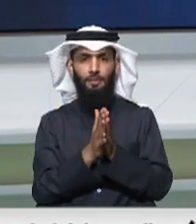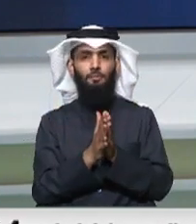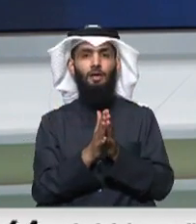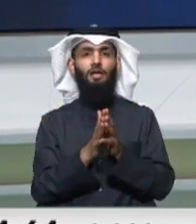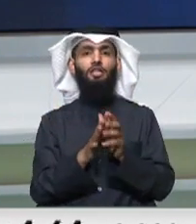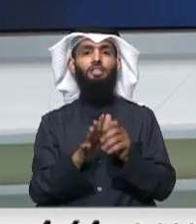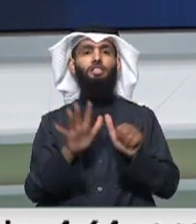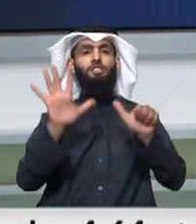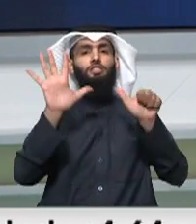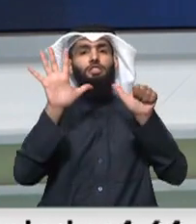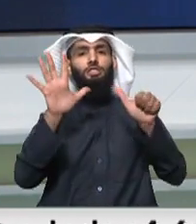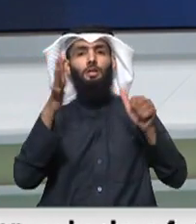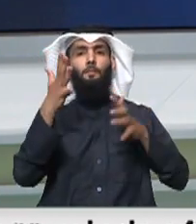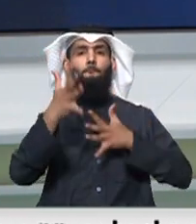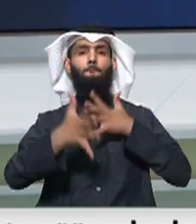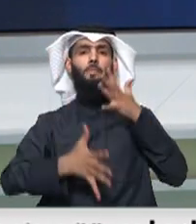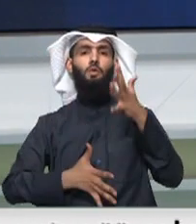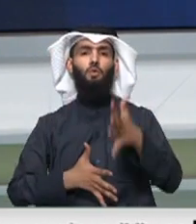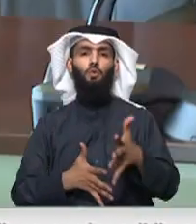في سياق التقرير التالي.